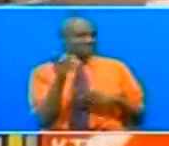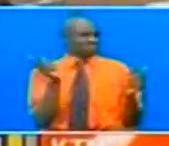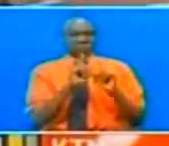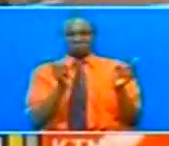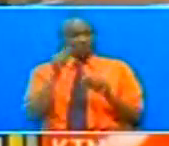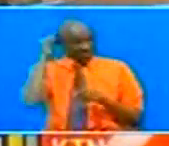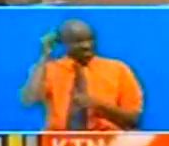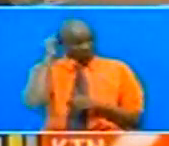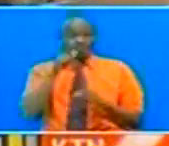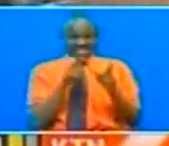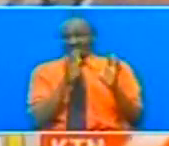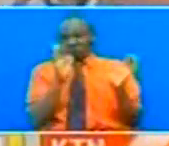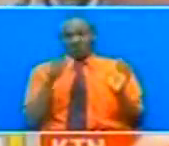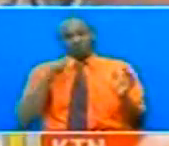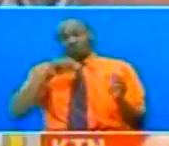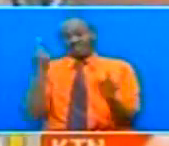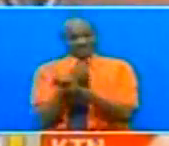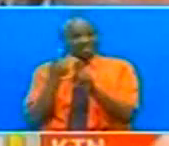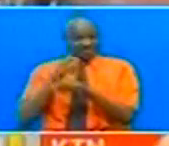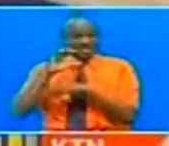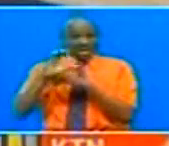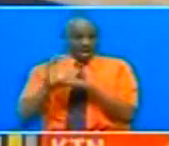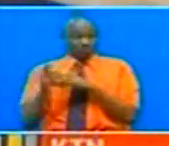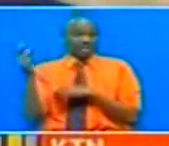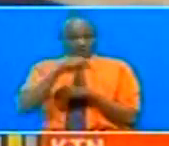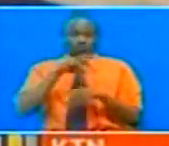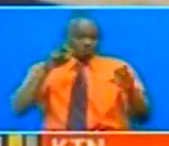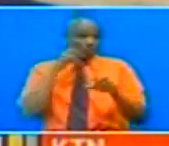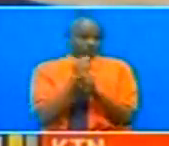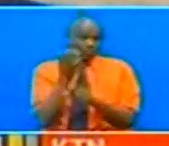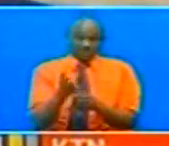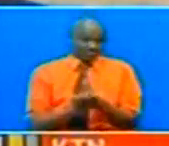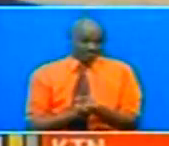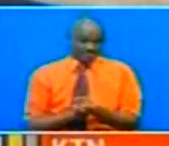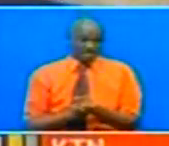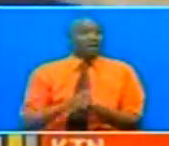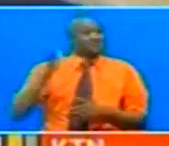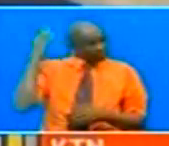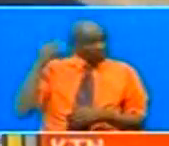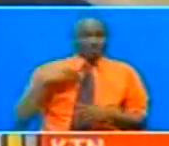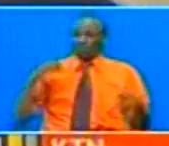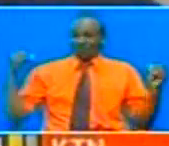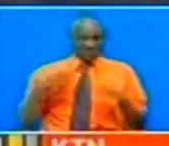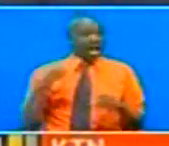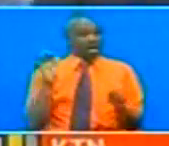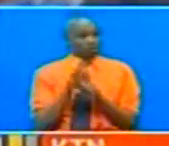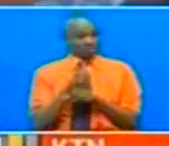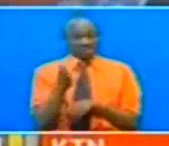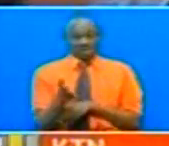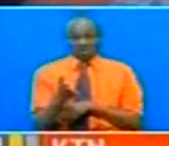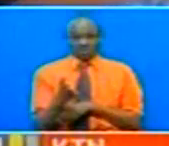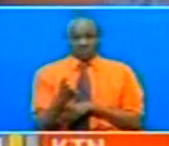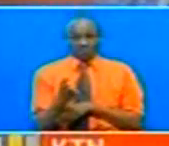Mandera, wanaendelea kujifunga kibwebwe kutekeleza wajibu wao. Acha mazoni, kulikuwa na uoga. Lakini tumekuwa